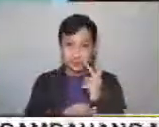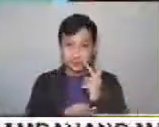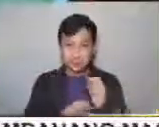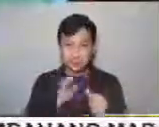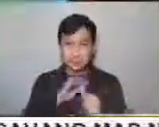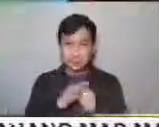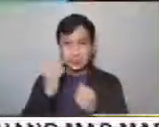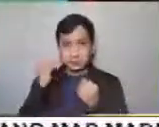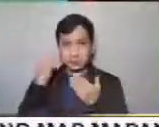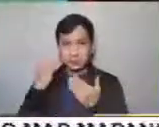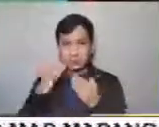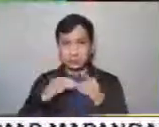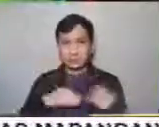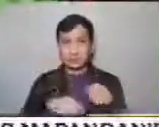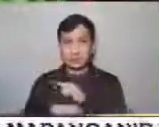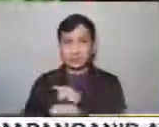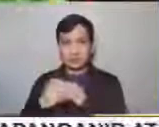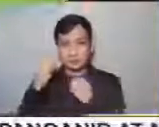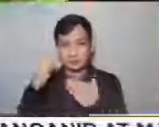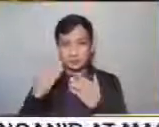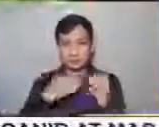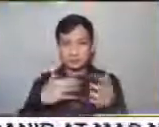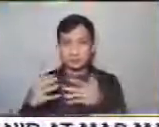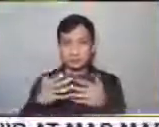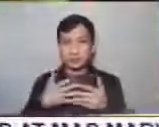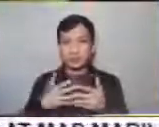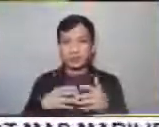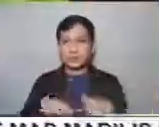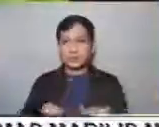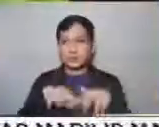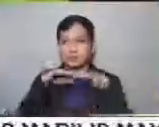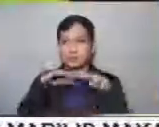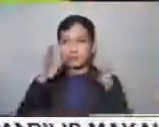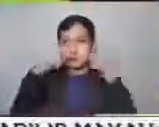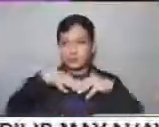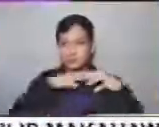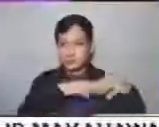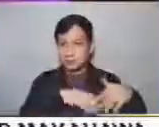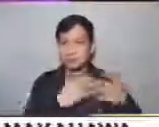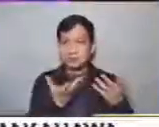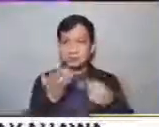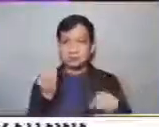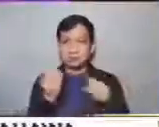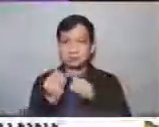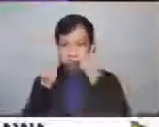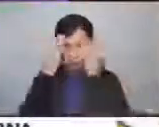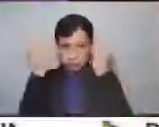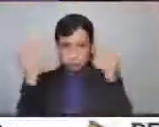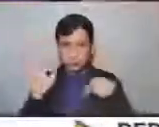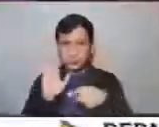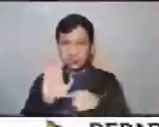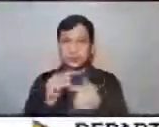ng pamahalaan, si Jorton Campana ng PTV Cordillera sa detalye. Rise and shine, Jorton.